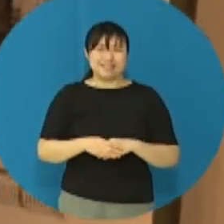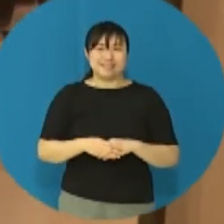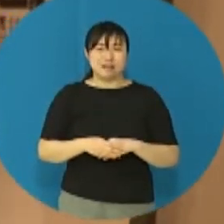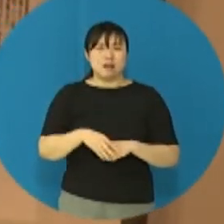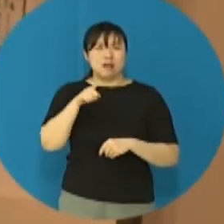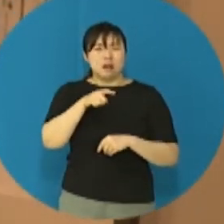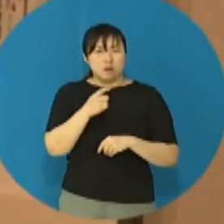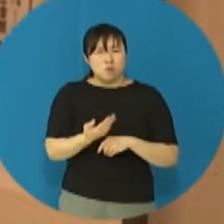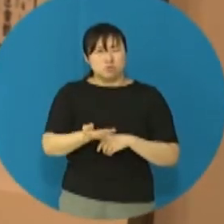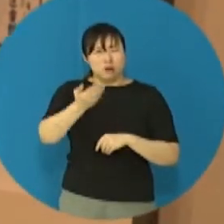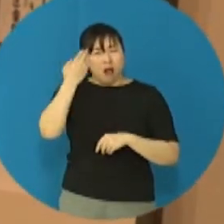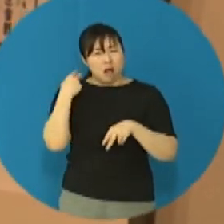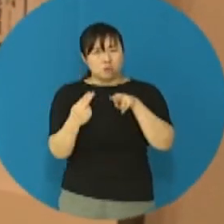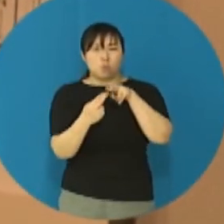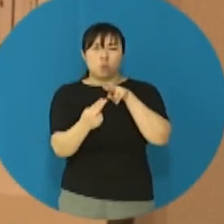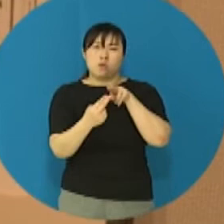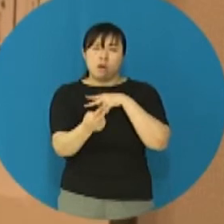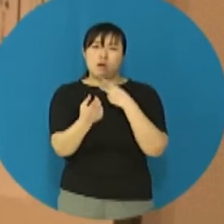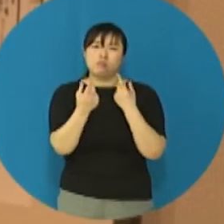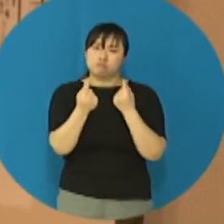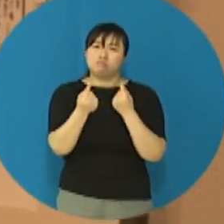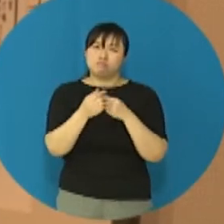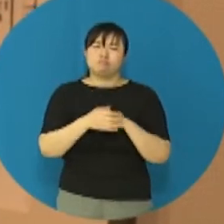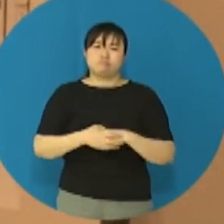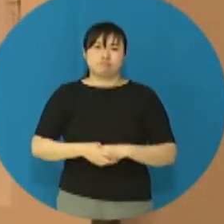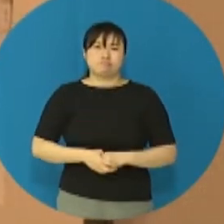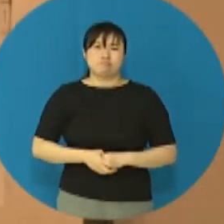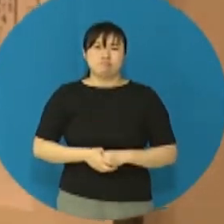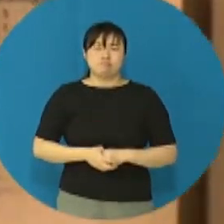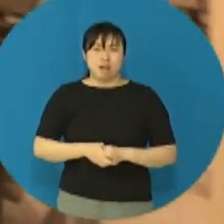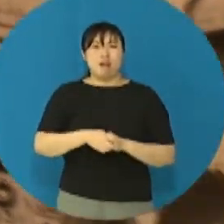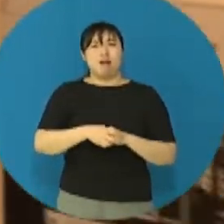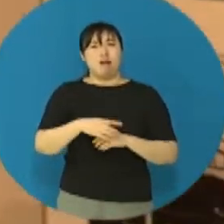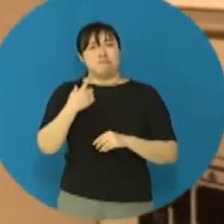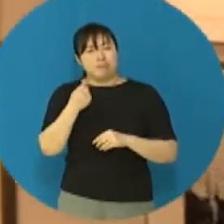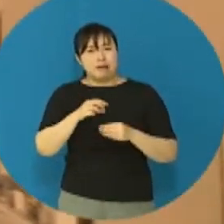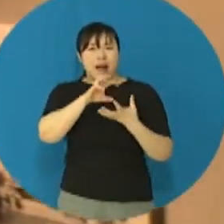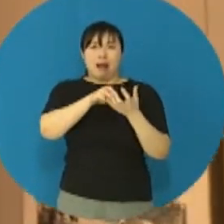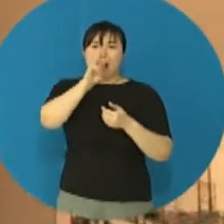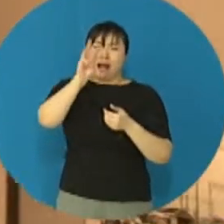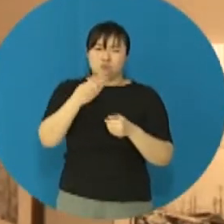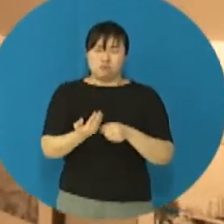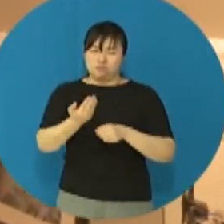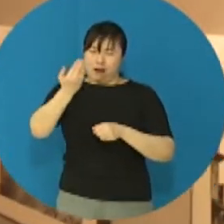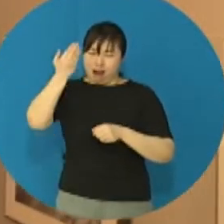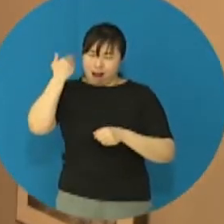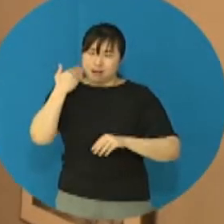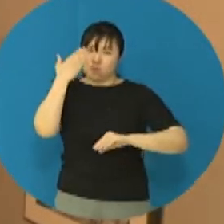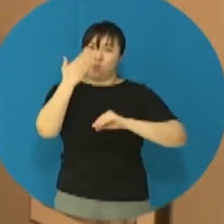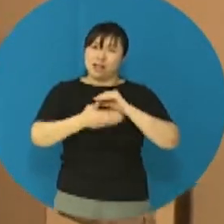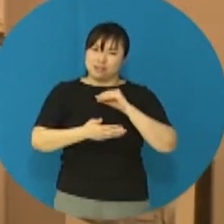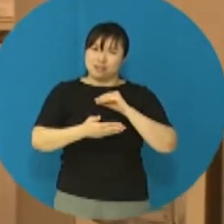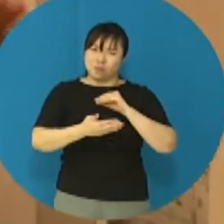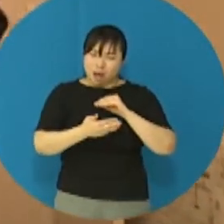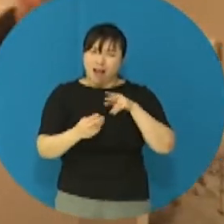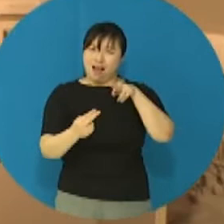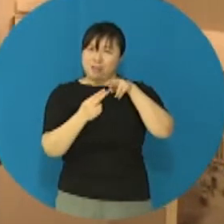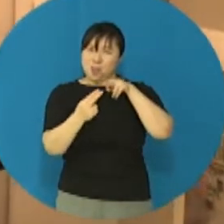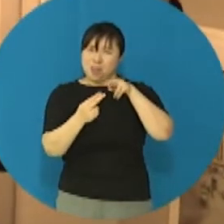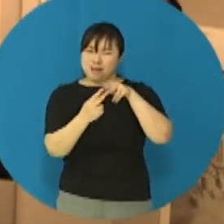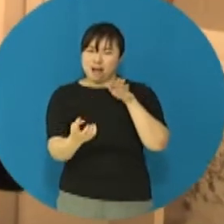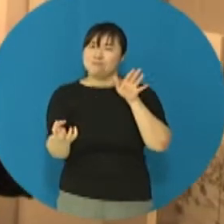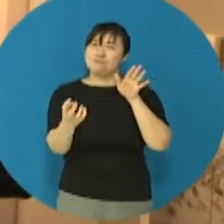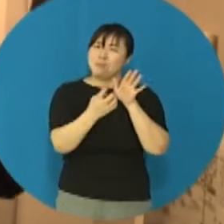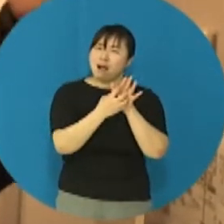これも昔の都電ですね。やっぱり荒川区の昔の写真には都電が欠か